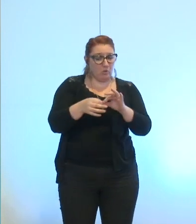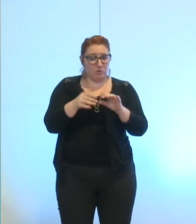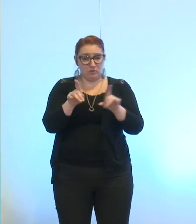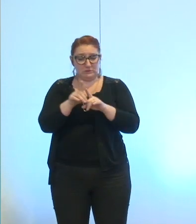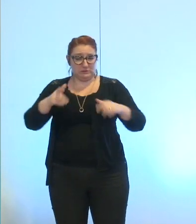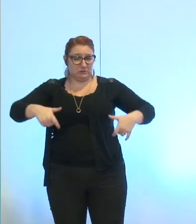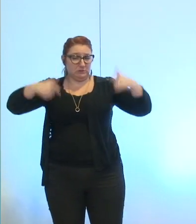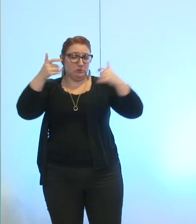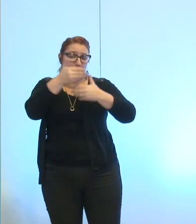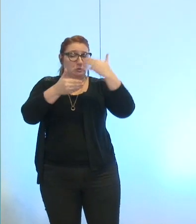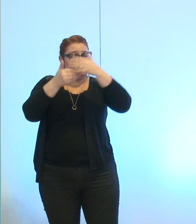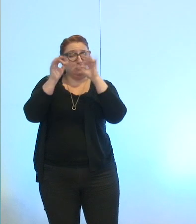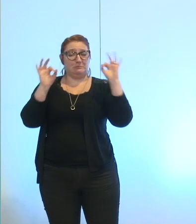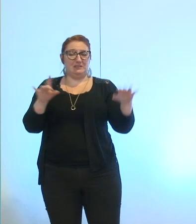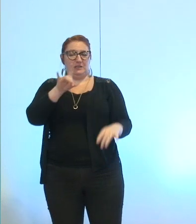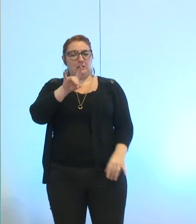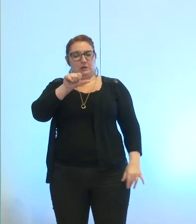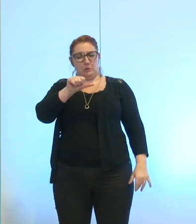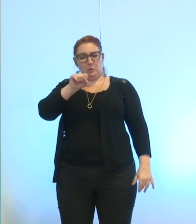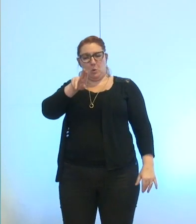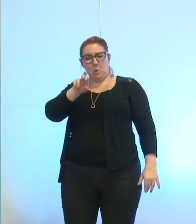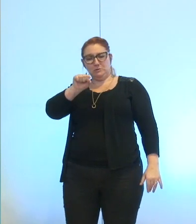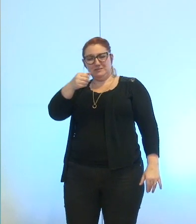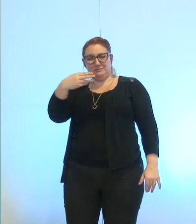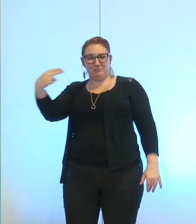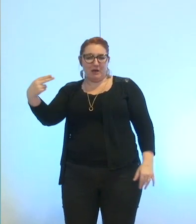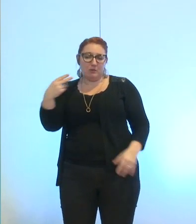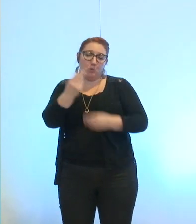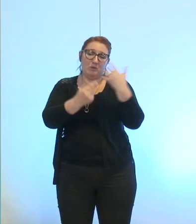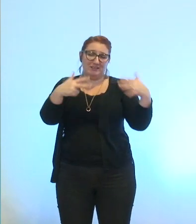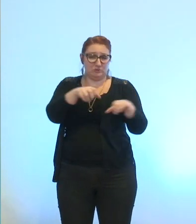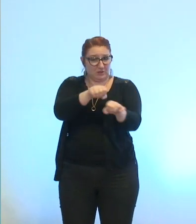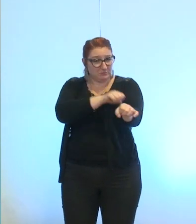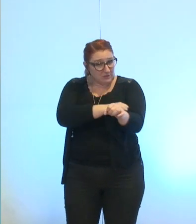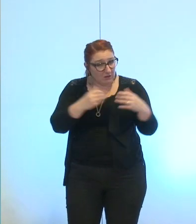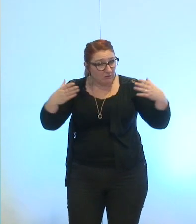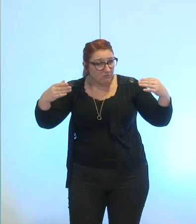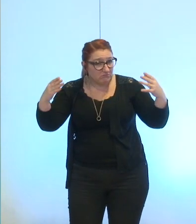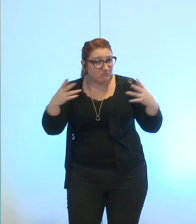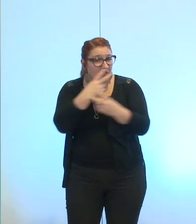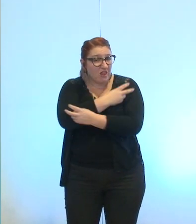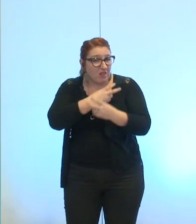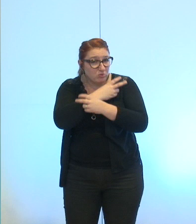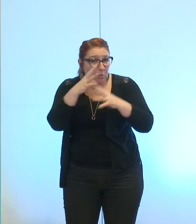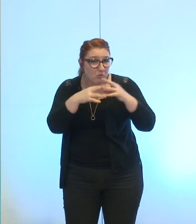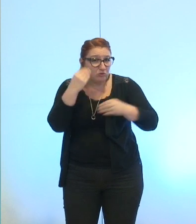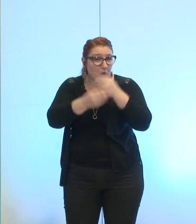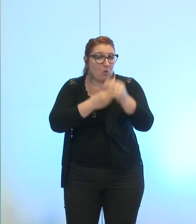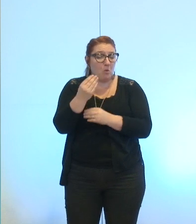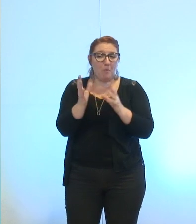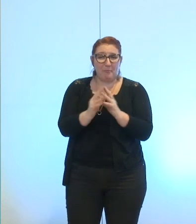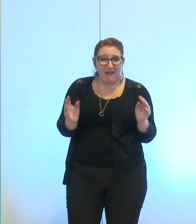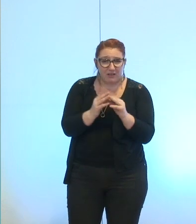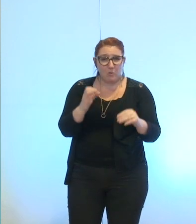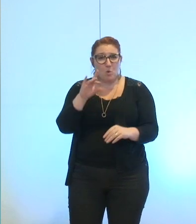osmanienne pourir 18e siècle combien pourront s'isoler à la laine de mouton ou aux chambres au bois à la paille au liège et autres